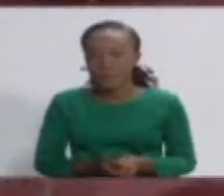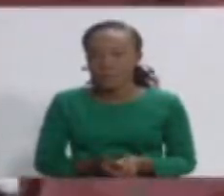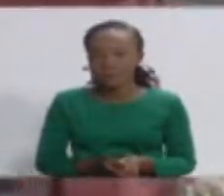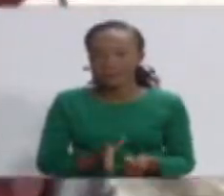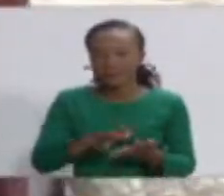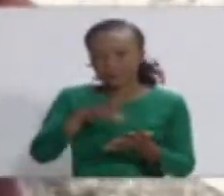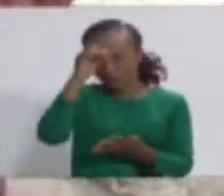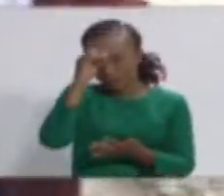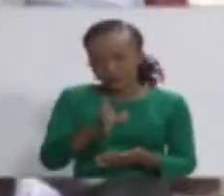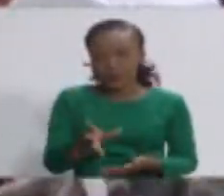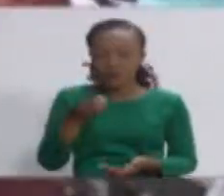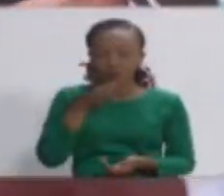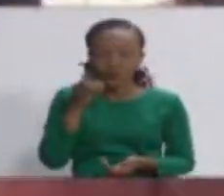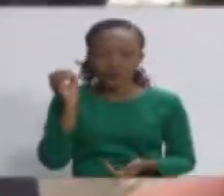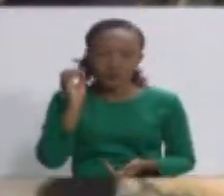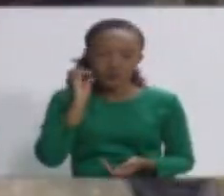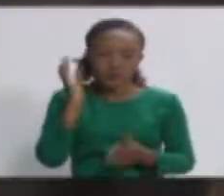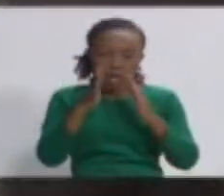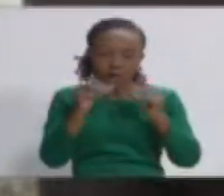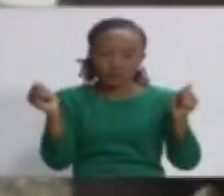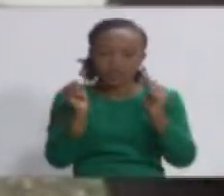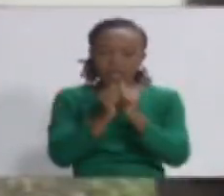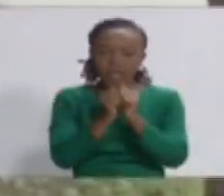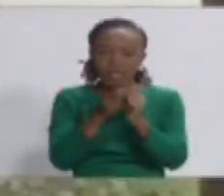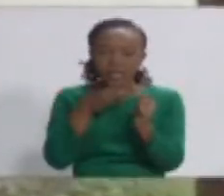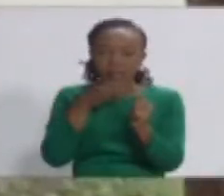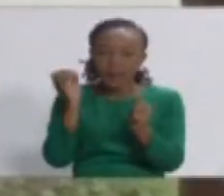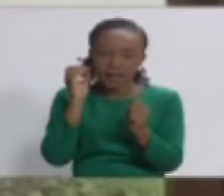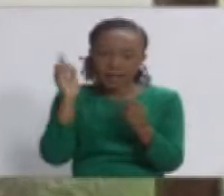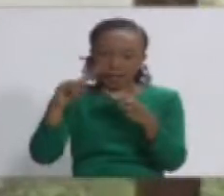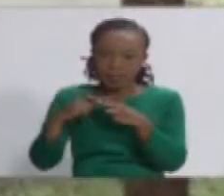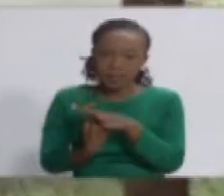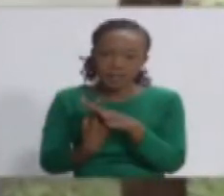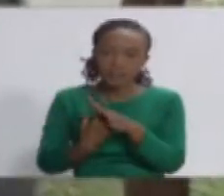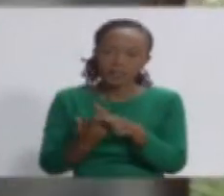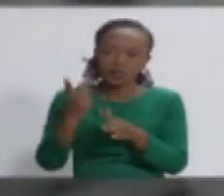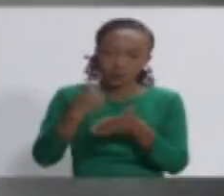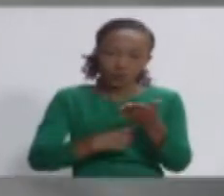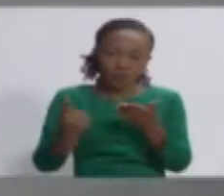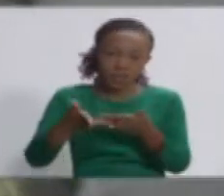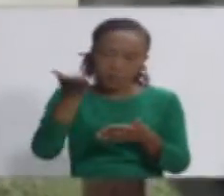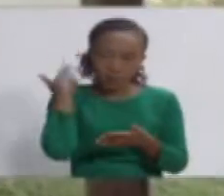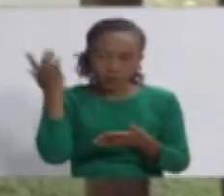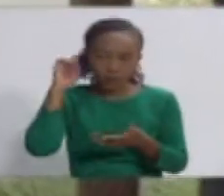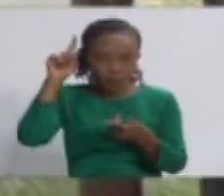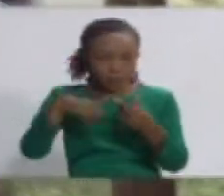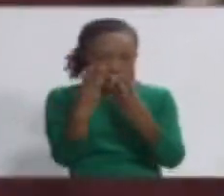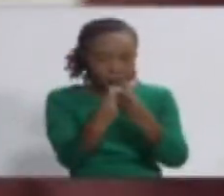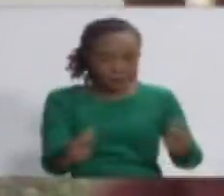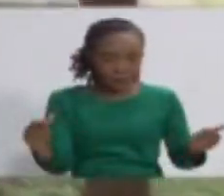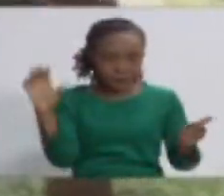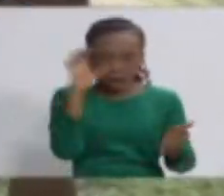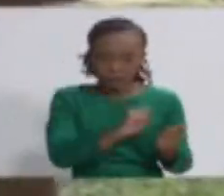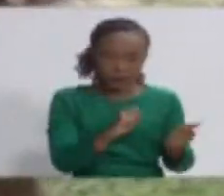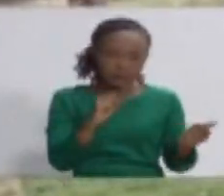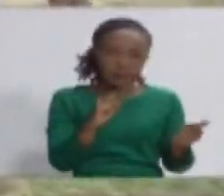Mafunzo ya nyumbani aina ya mfumo wa nyumba kumi yaliyozinduliwa wiki mbili zilizopita yalilenga kutatua tata wa masomo mitandaoni